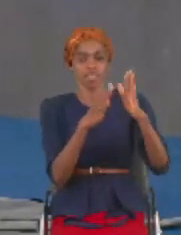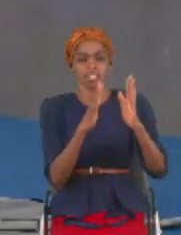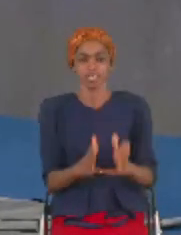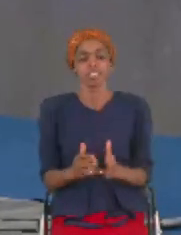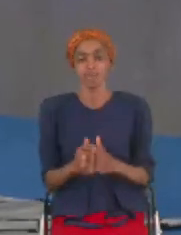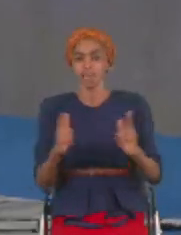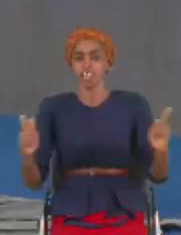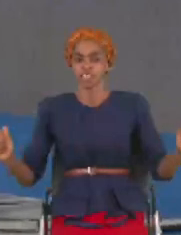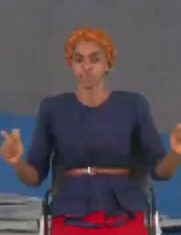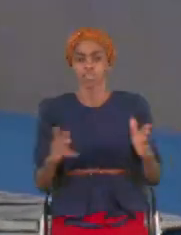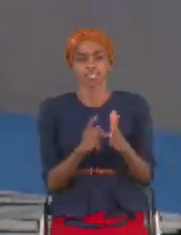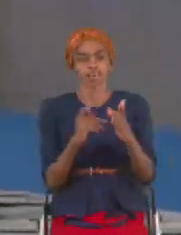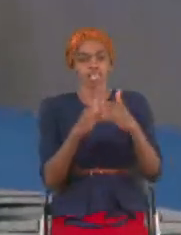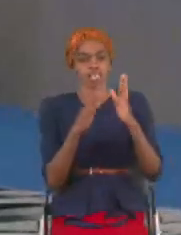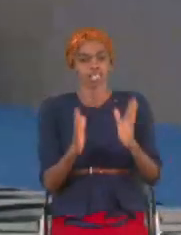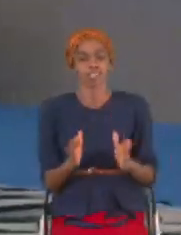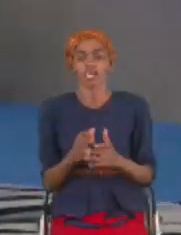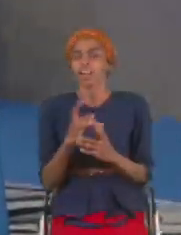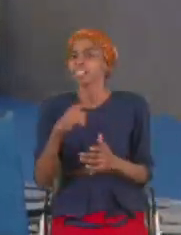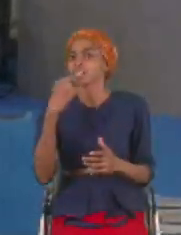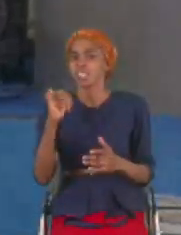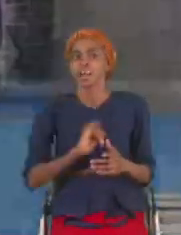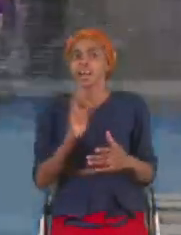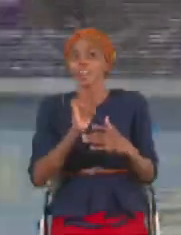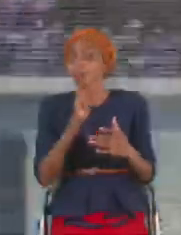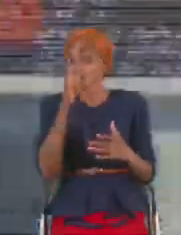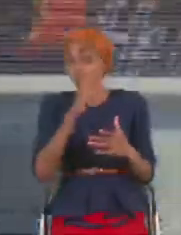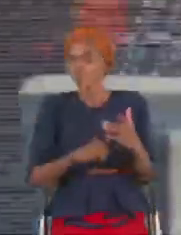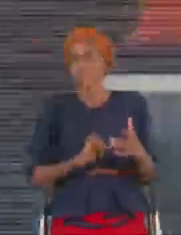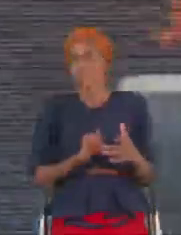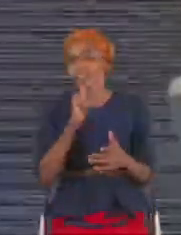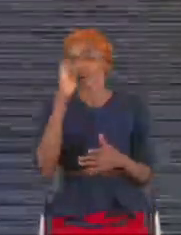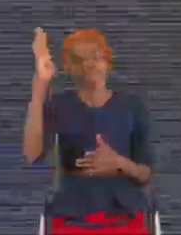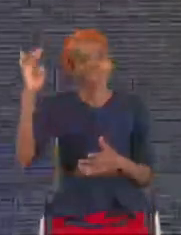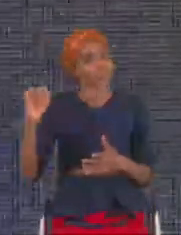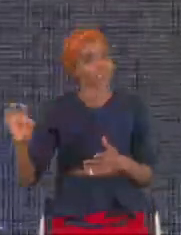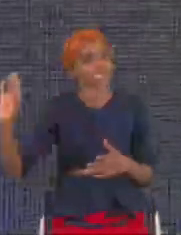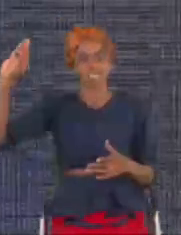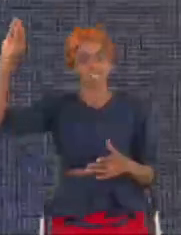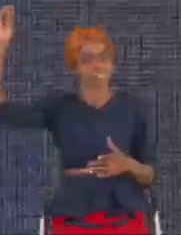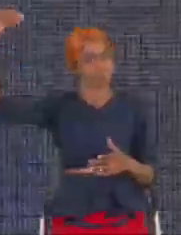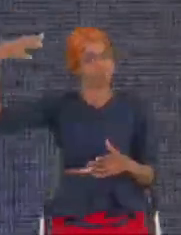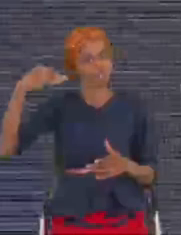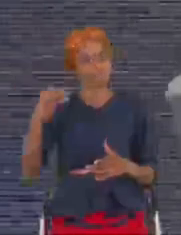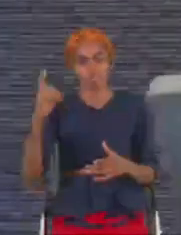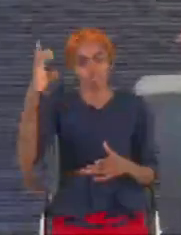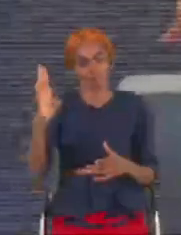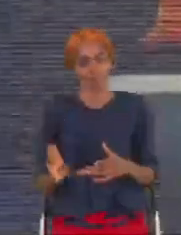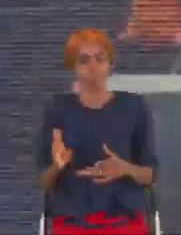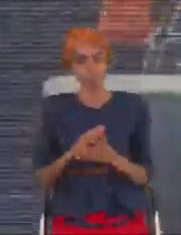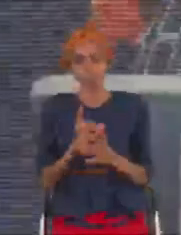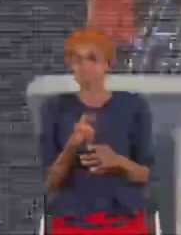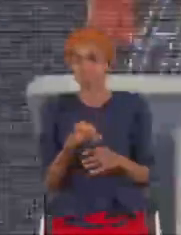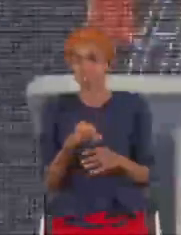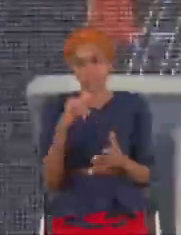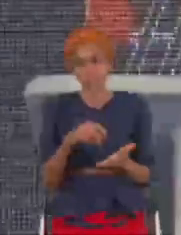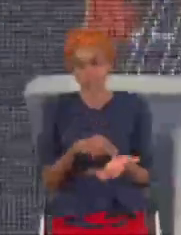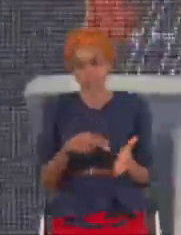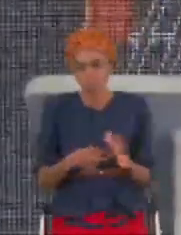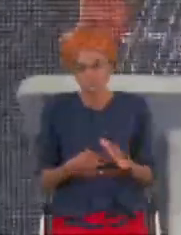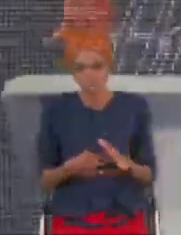incroyable et 10 jeux ce que je suis par la grâce de dieu ils ne savent